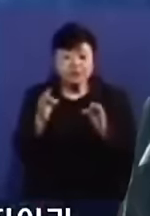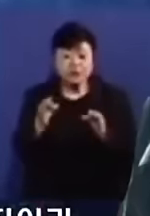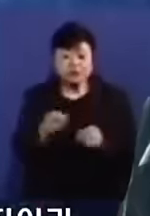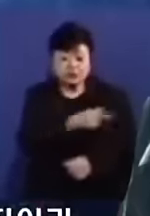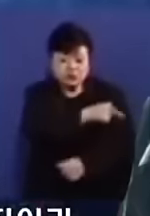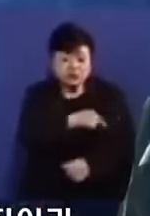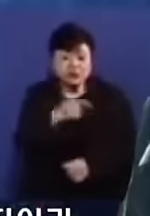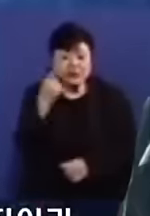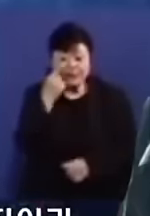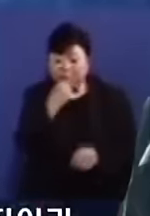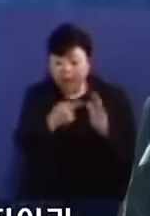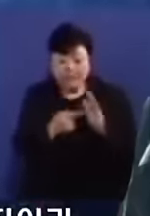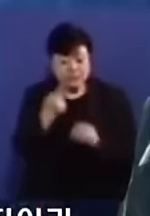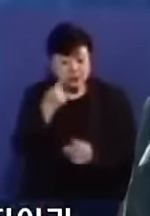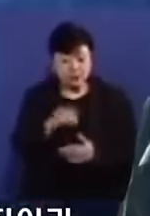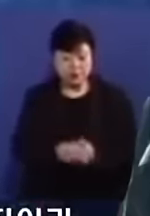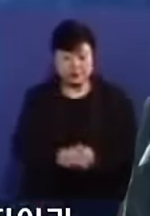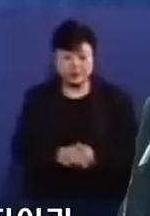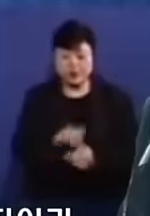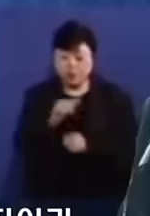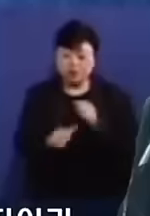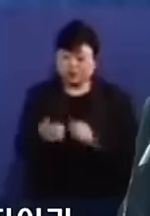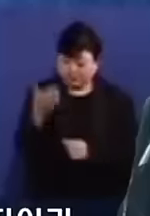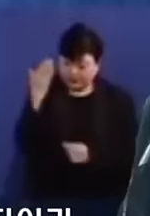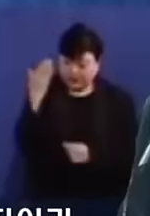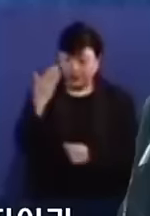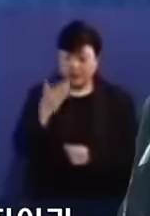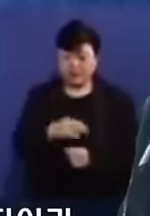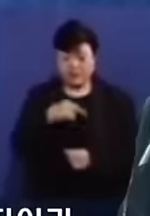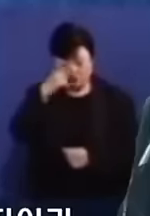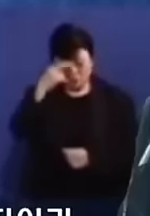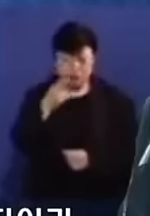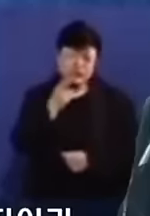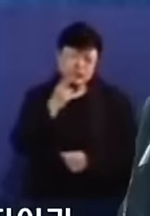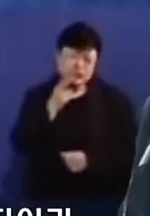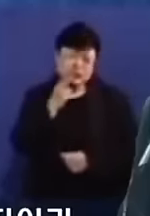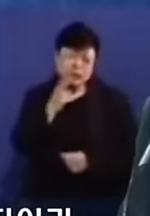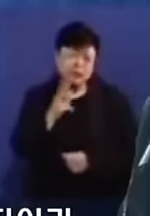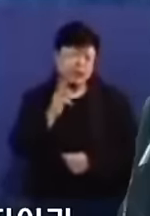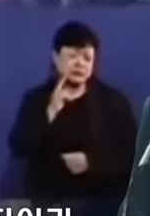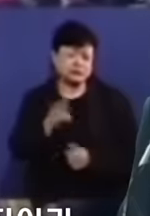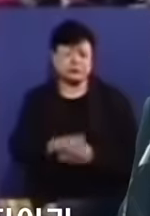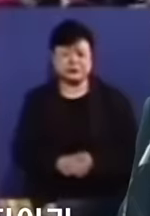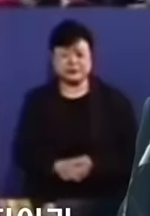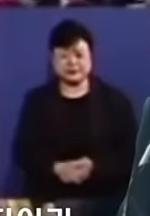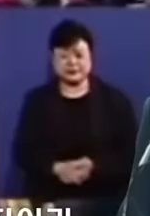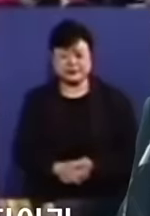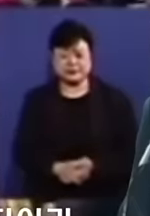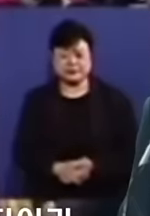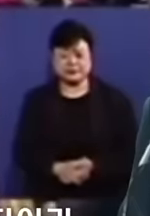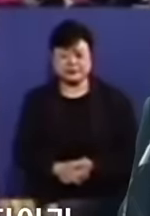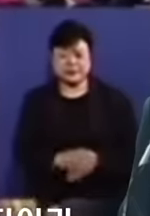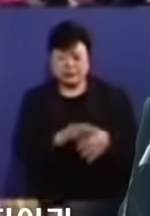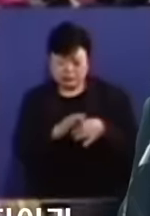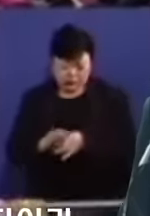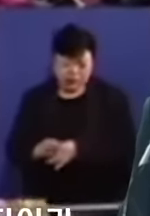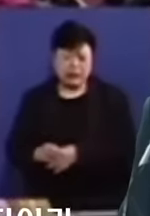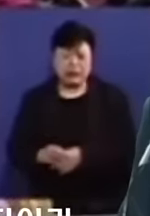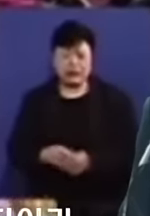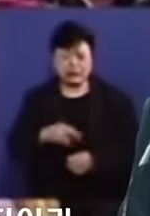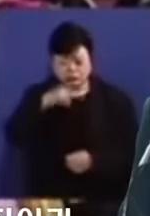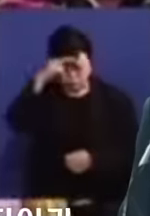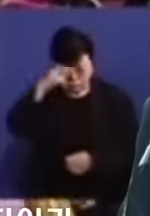한번 들어보십시오. 5년 전까지만 해도 그는 술과 담배에 빠져 살았습니다. 하루도 빠짐없이 술을